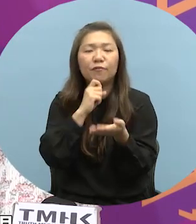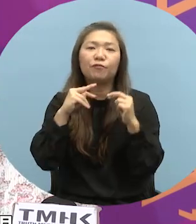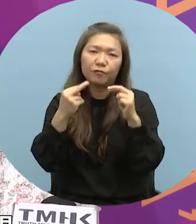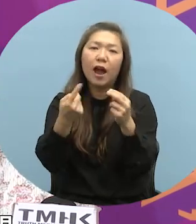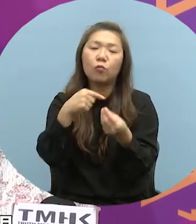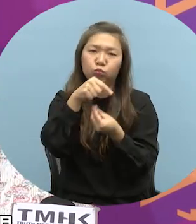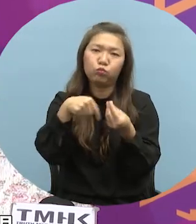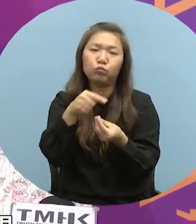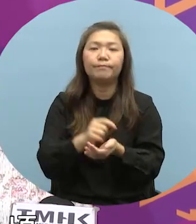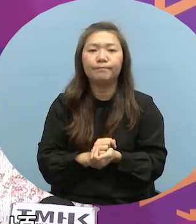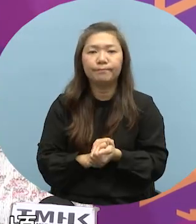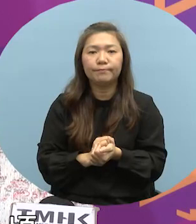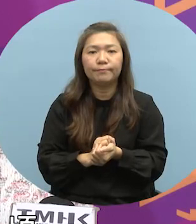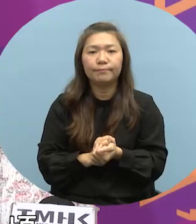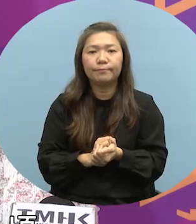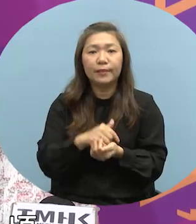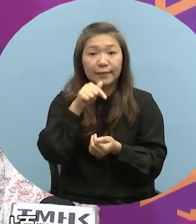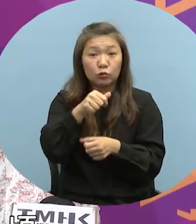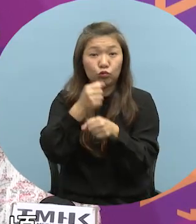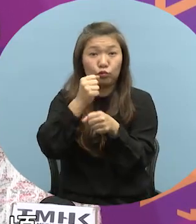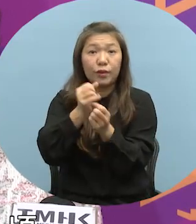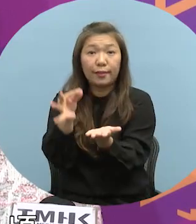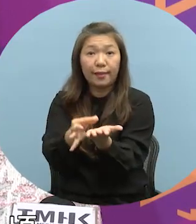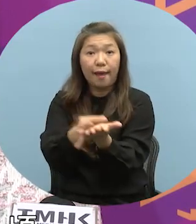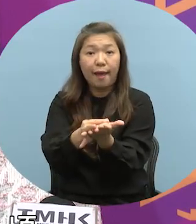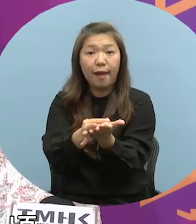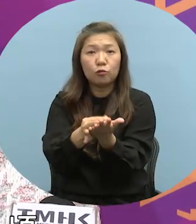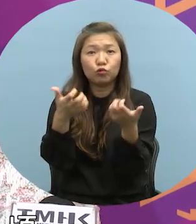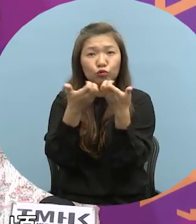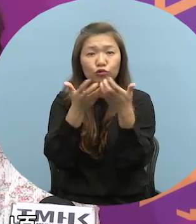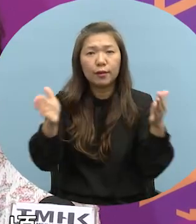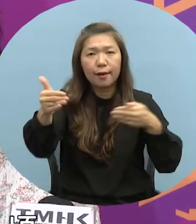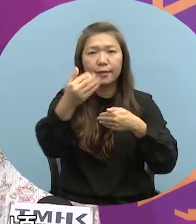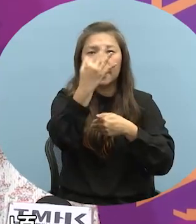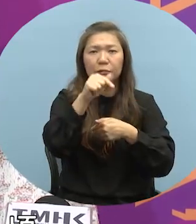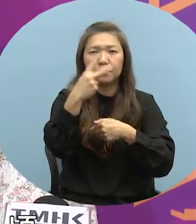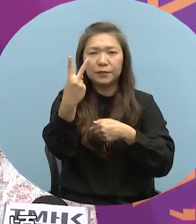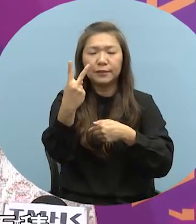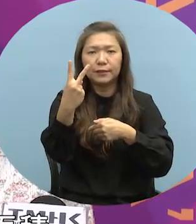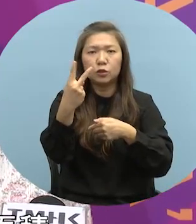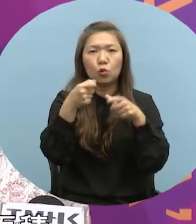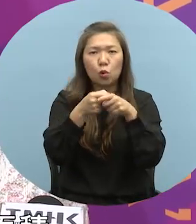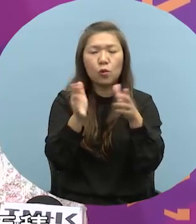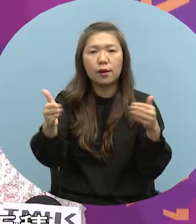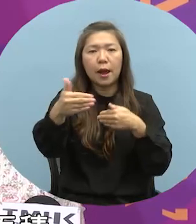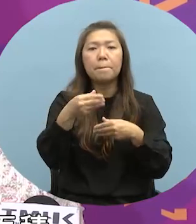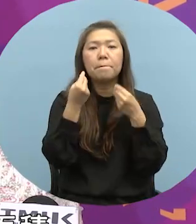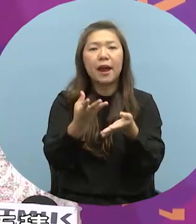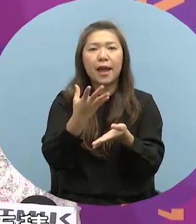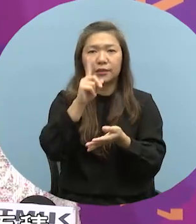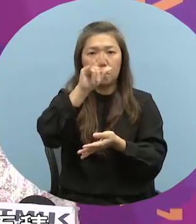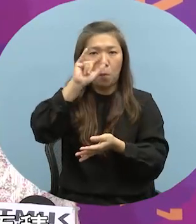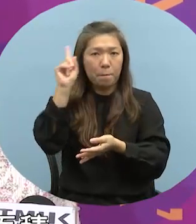展空间的。咁呢一幅工业用地呢是大约3.2公顷，可以提供呢大